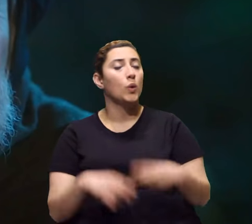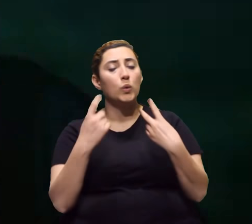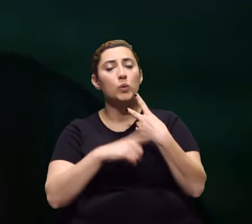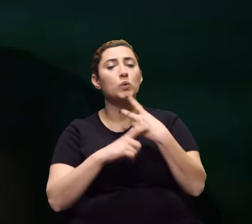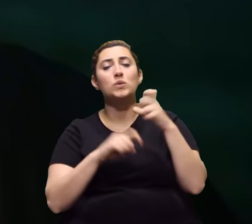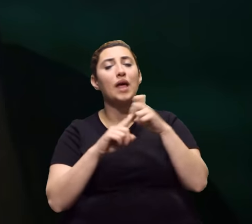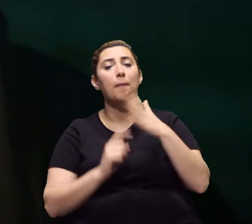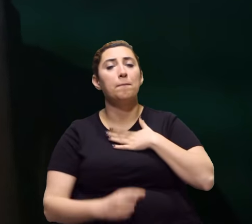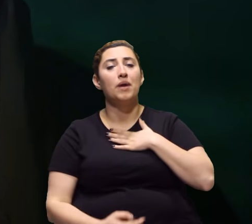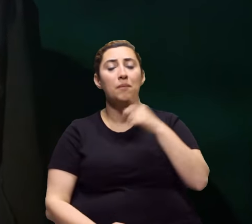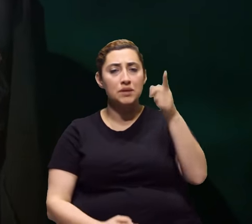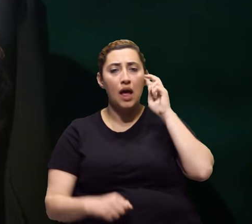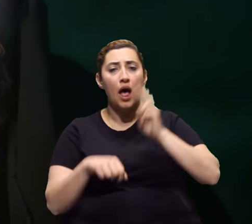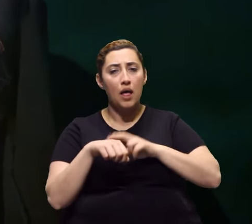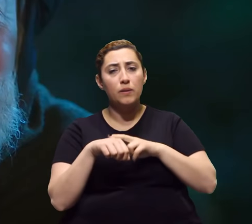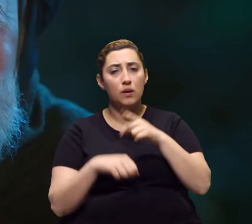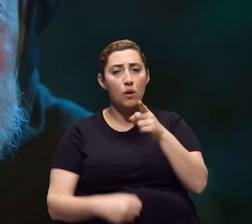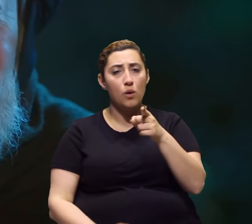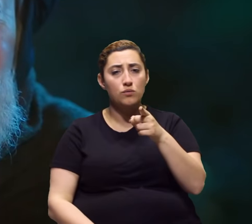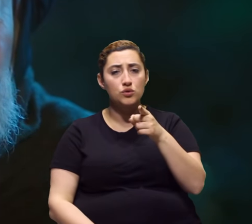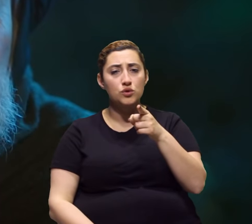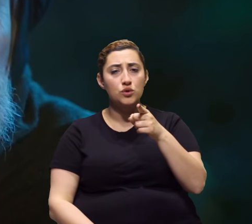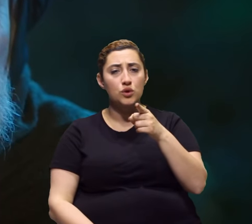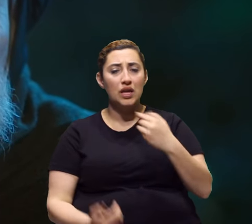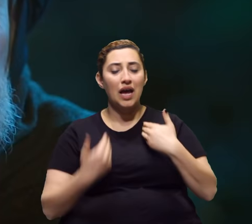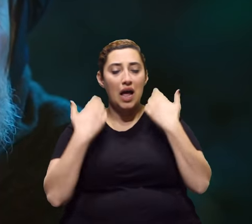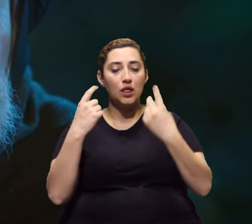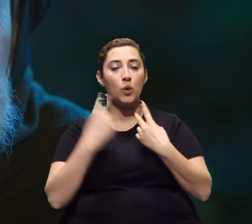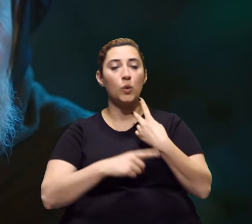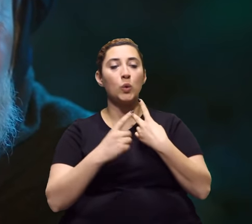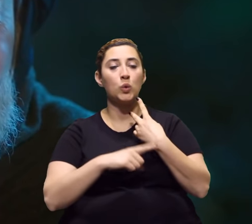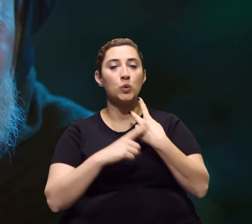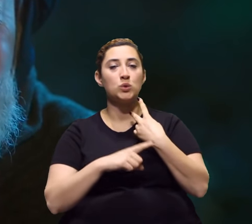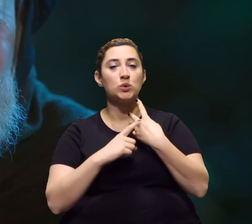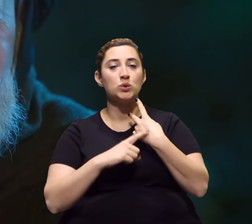Yunus Emrem, hatırlar mısın? Kadı Yunus ile